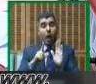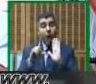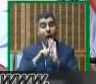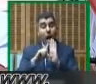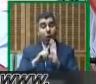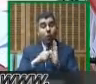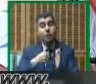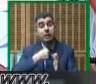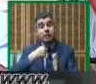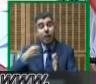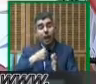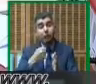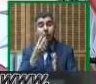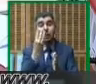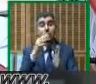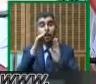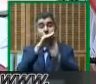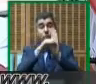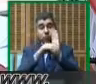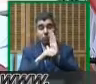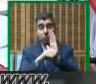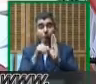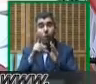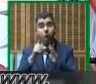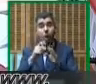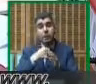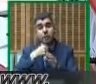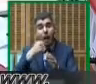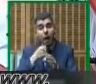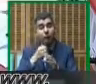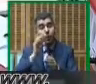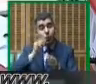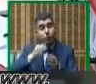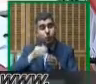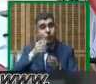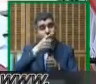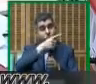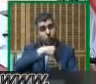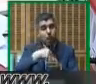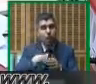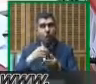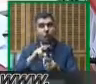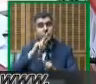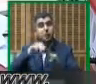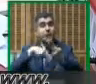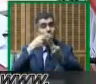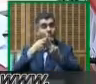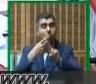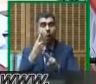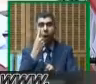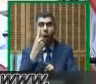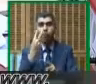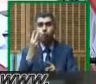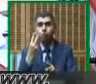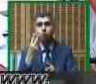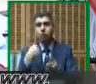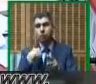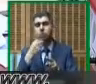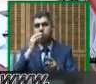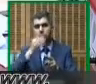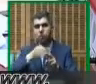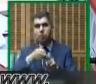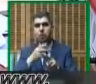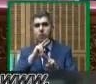والنشر بأجزائها الثلاث هي بيد المهنيين، تم الجواب على الجزء الأول والثاني وهو الآن موضوع دراسة من أجل